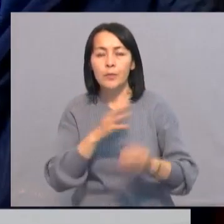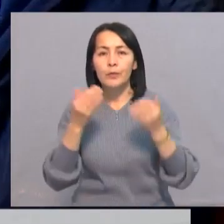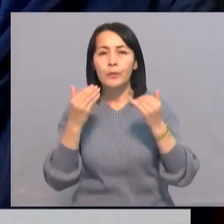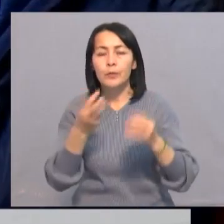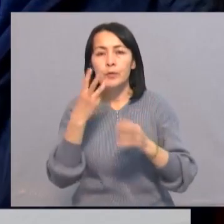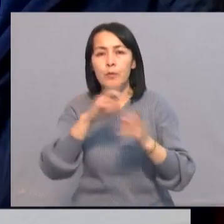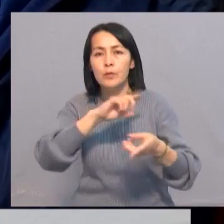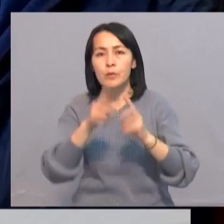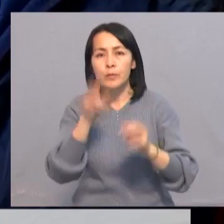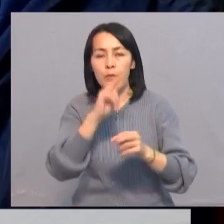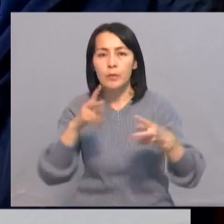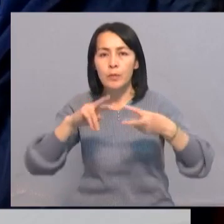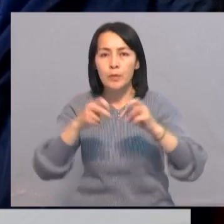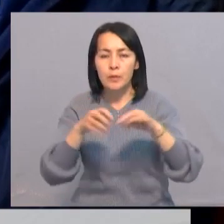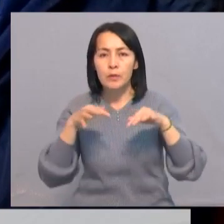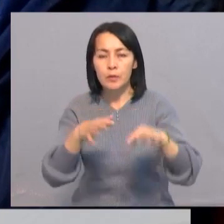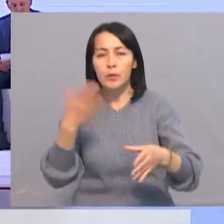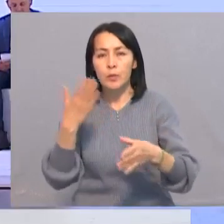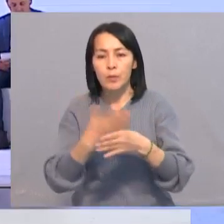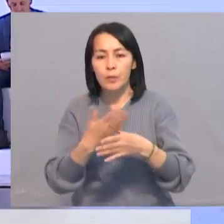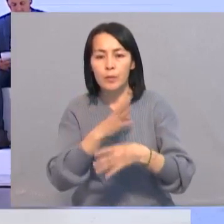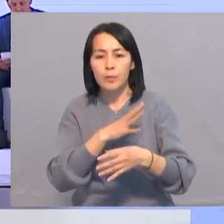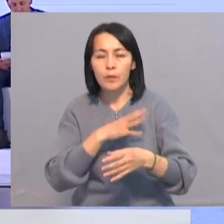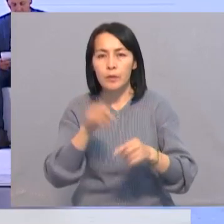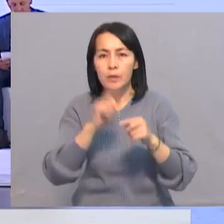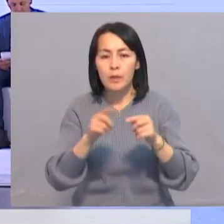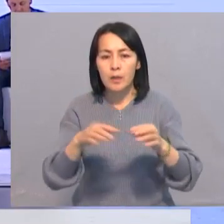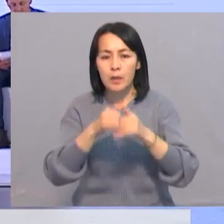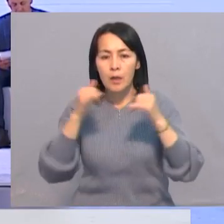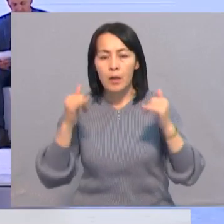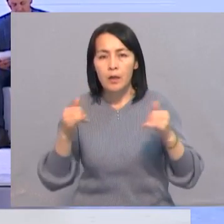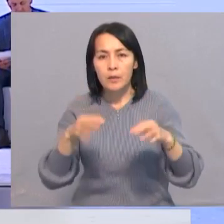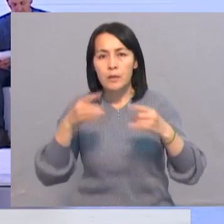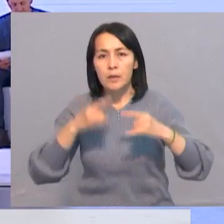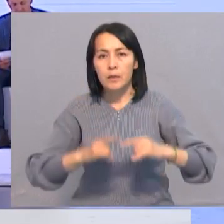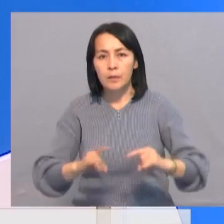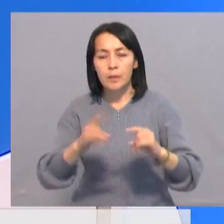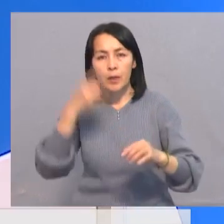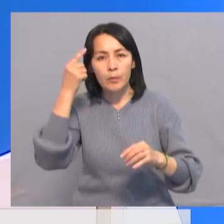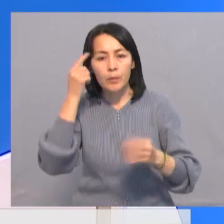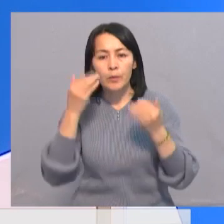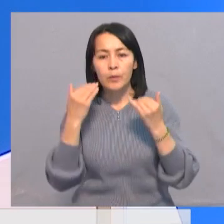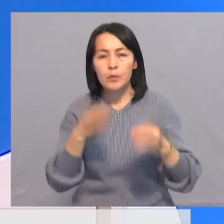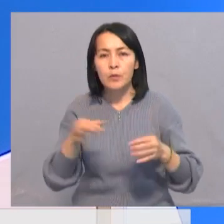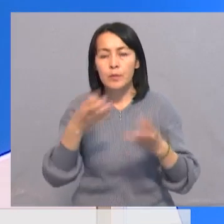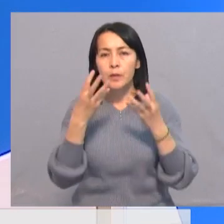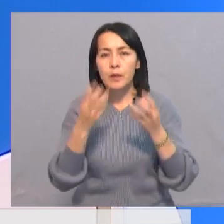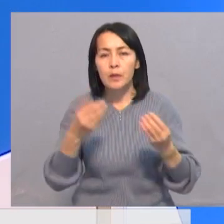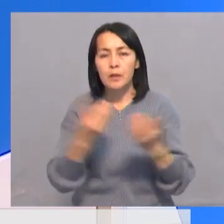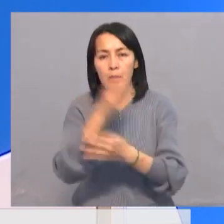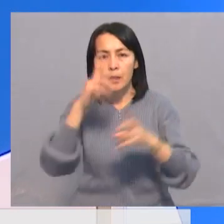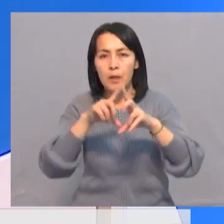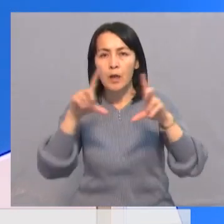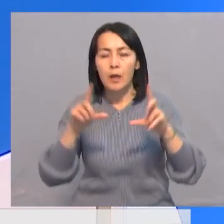Bu üç ausumda oktu meselesini şeşüge gömektesti. Karkın damp gelecekten demografiyanı eskere oturup, öngörde tağı da jana bilim